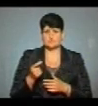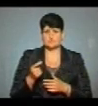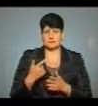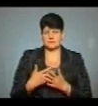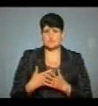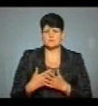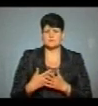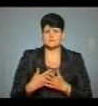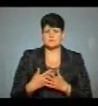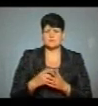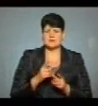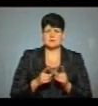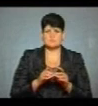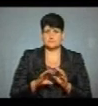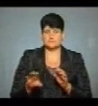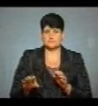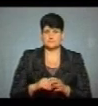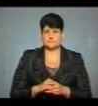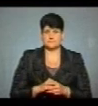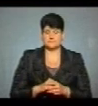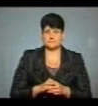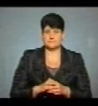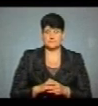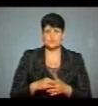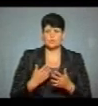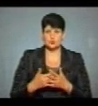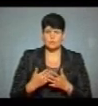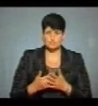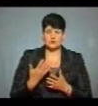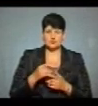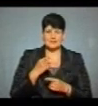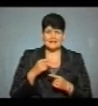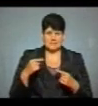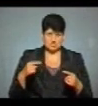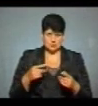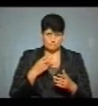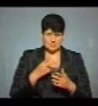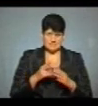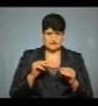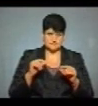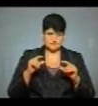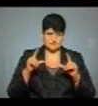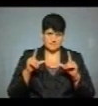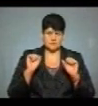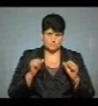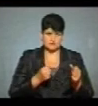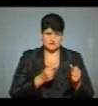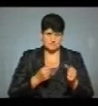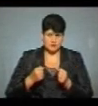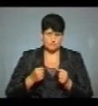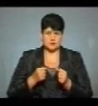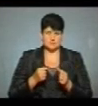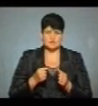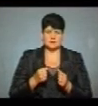за рахунок заміни теплових мереж. Тобто, якщо інші показники будуть рости, ми зможемо стримувати тариф. Правильно я розумію? Так,